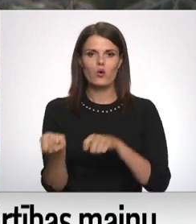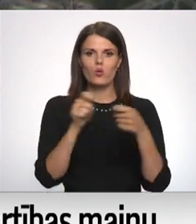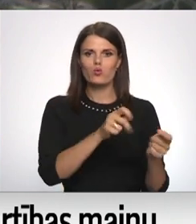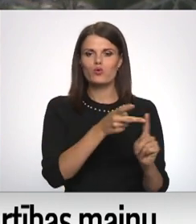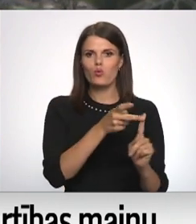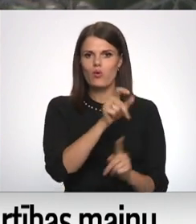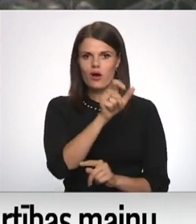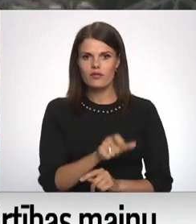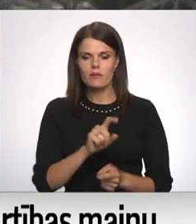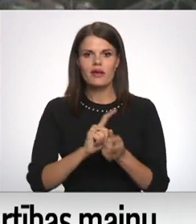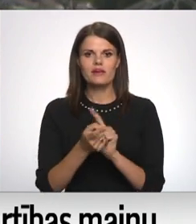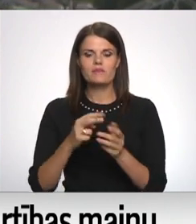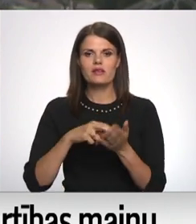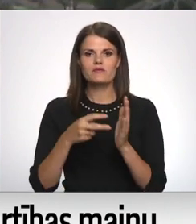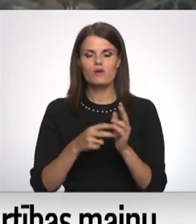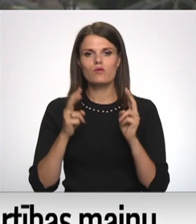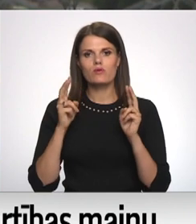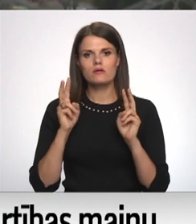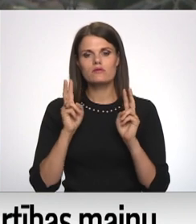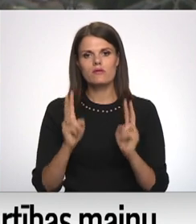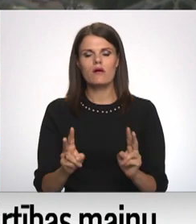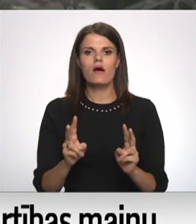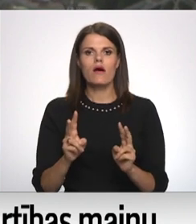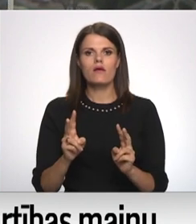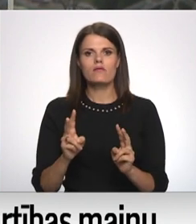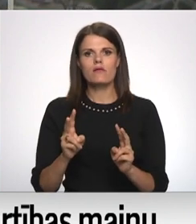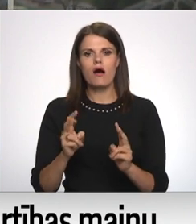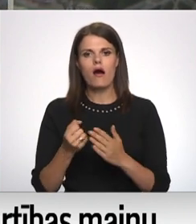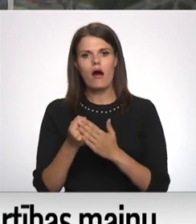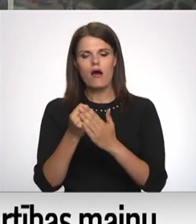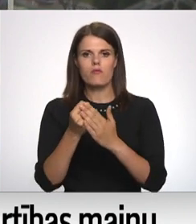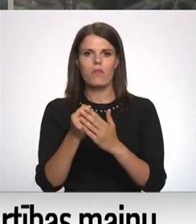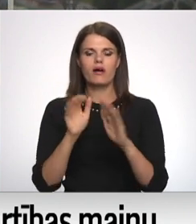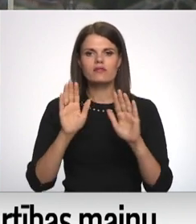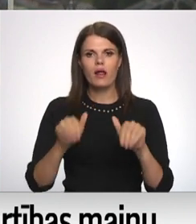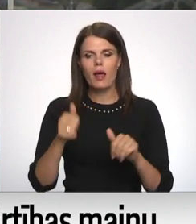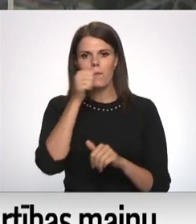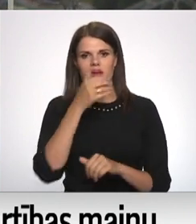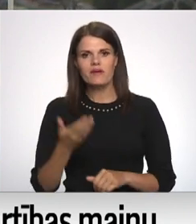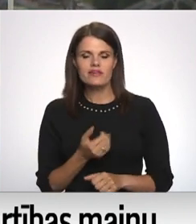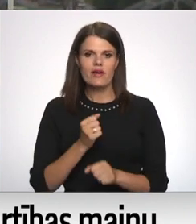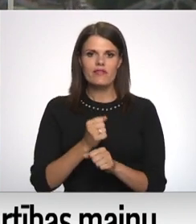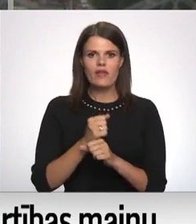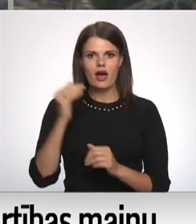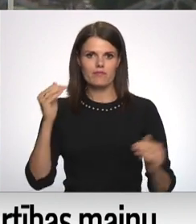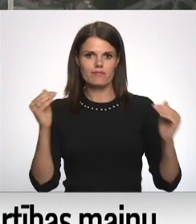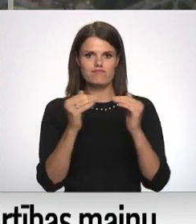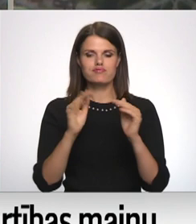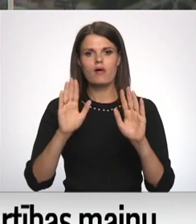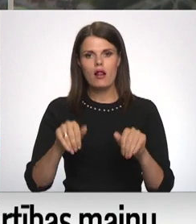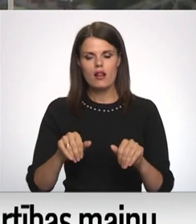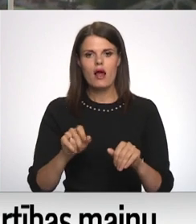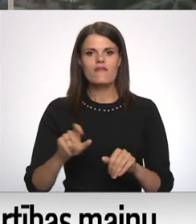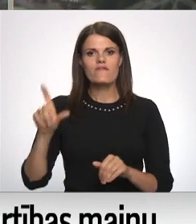vecāks. Izmaiņas iecerētas kā solis darba un privātās dzīves līdzsvera stiprināšanā, lai pēc iespējas vairāk iesaistītu abus vecākus